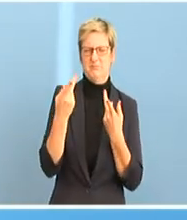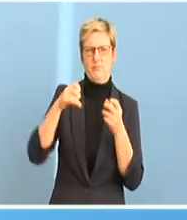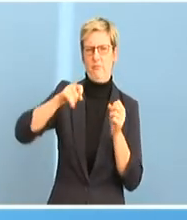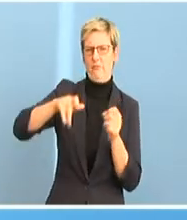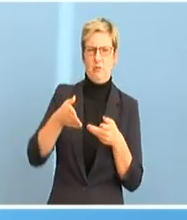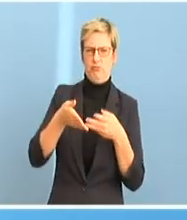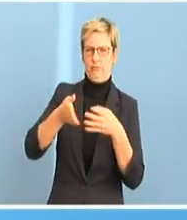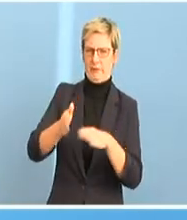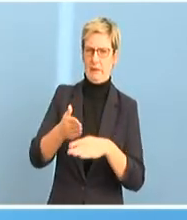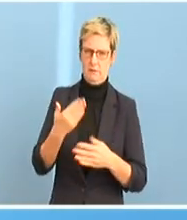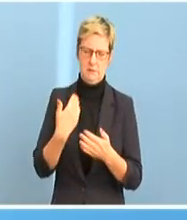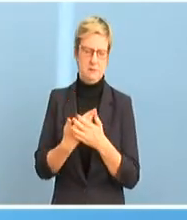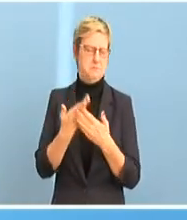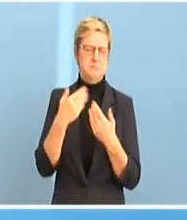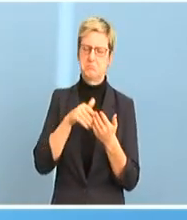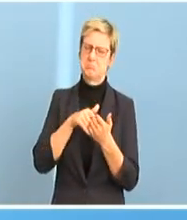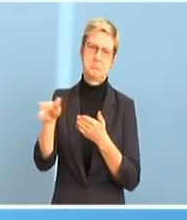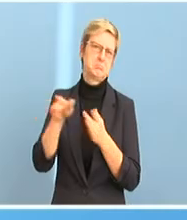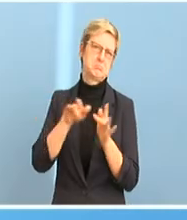Weg.